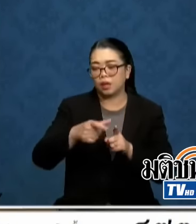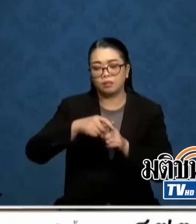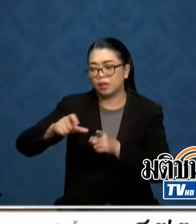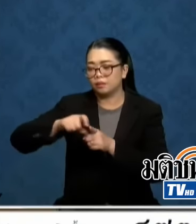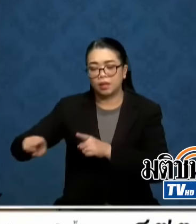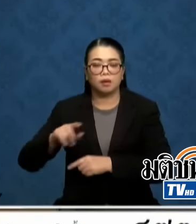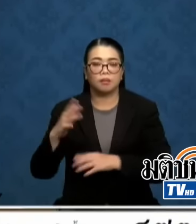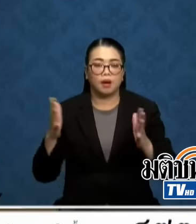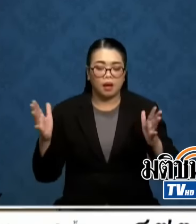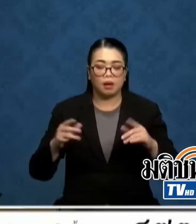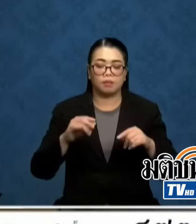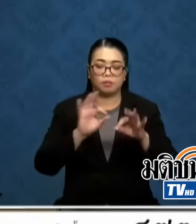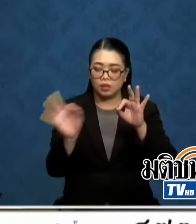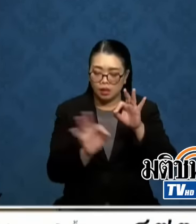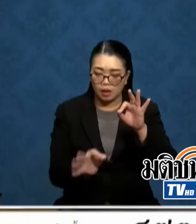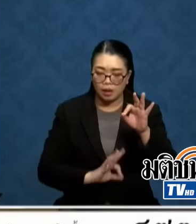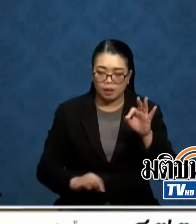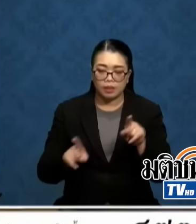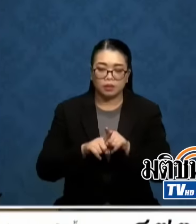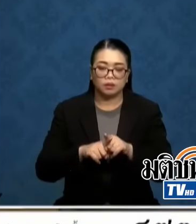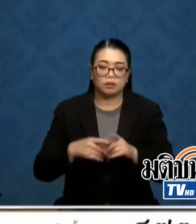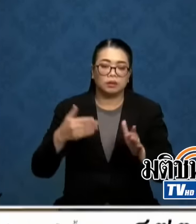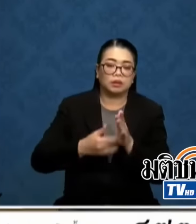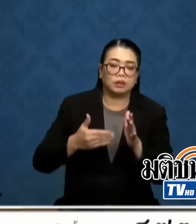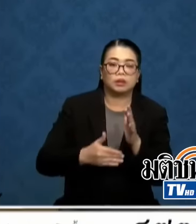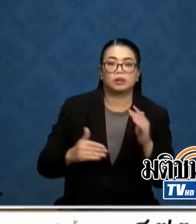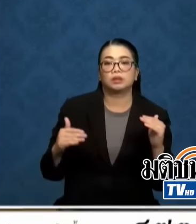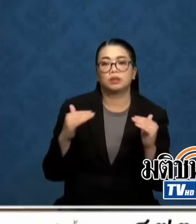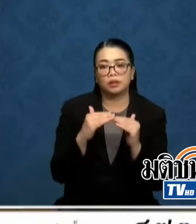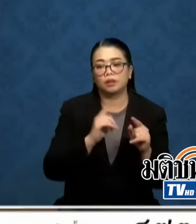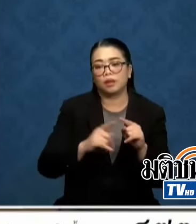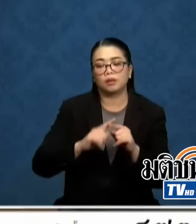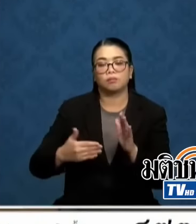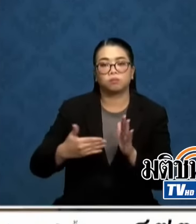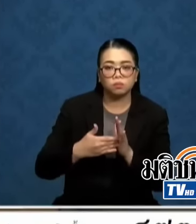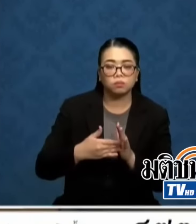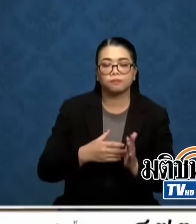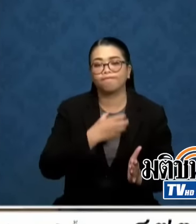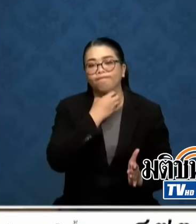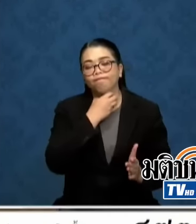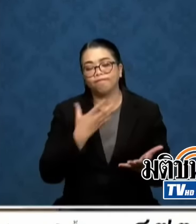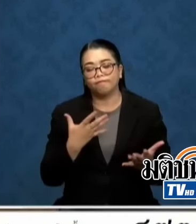มีเนื้อหาในการจำกัดสิทธิของประชาชนที่รัฐธรรมนูญบับปัจจุบันรับรองไว้